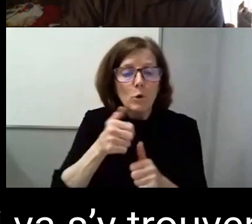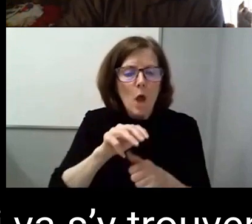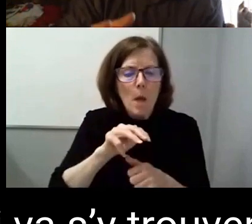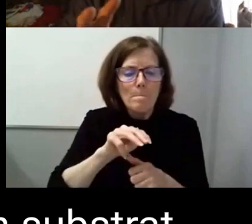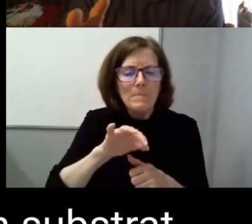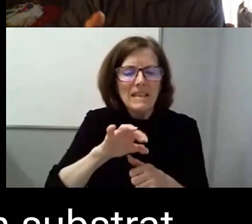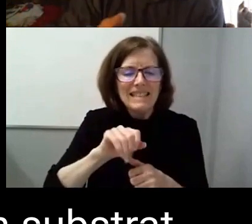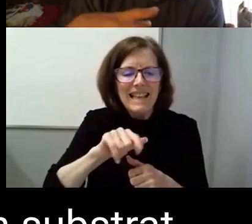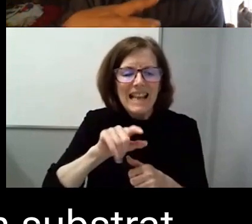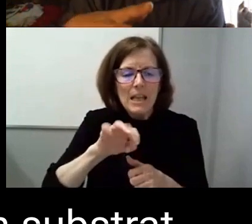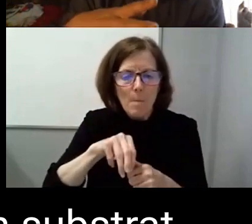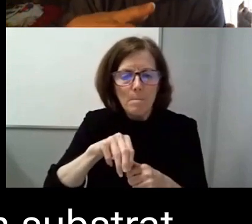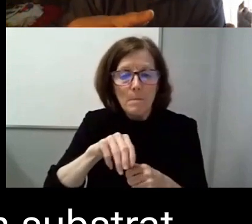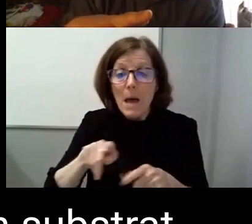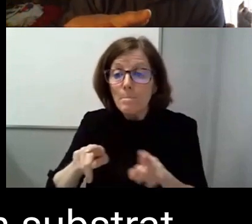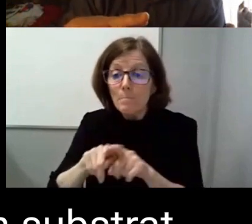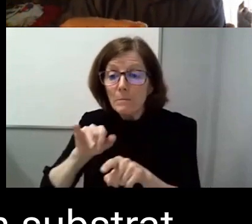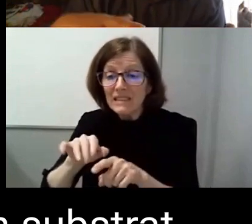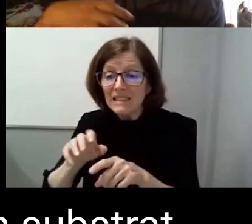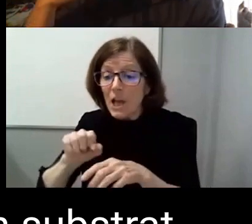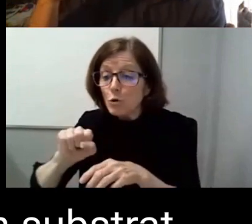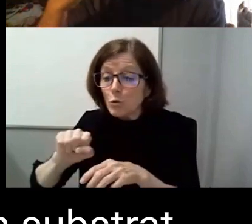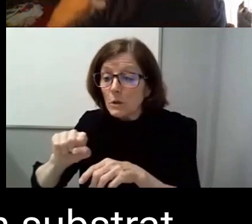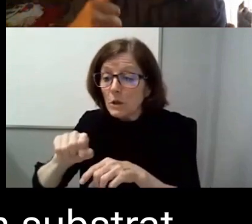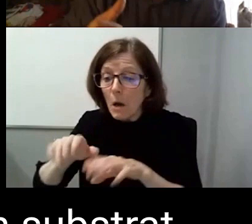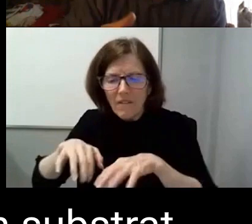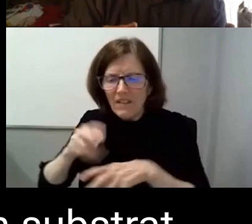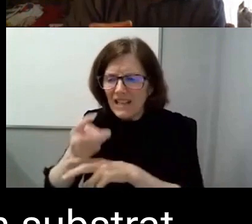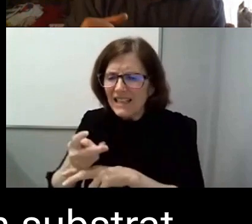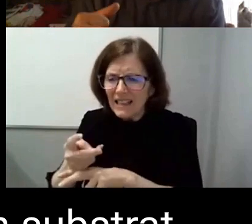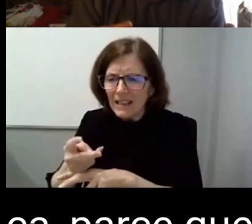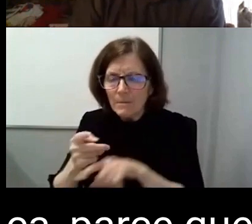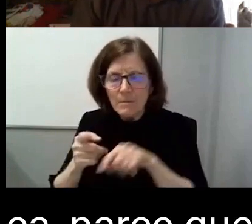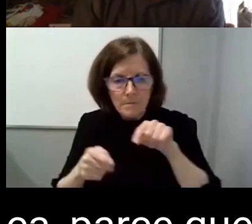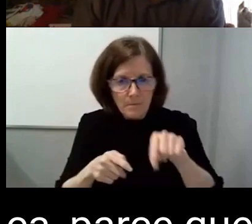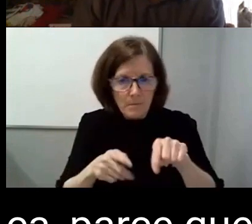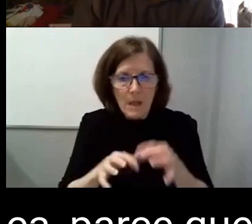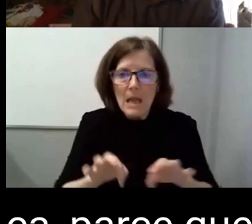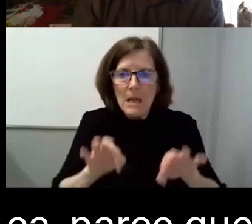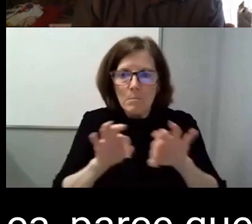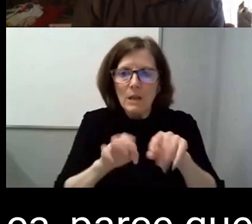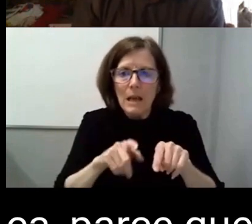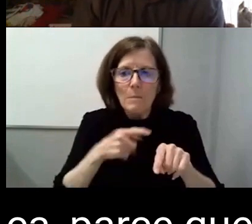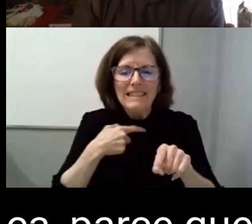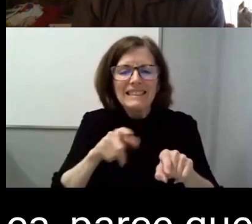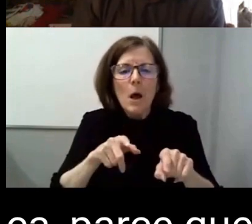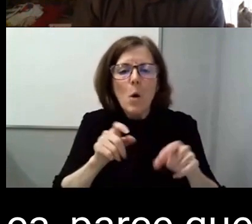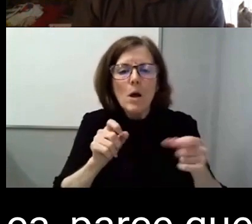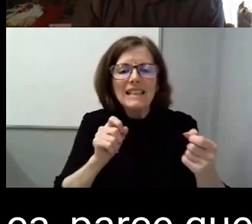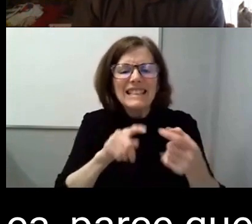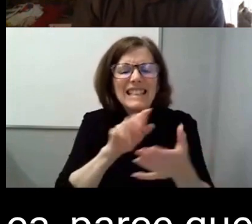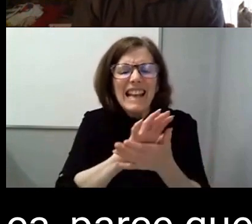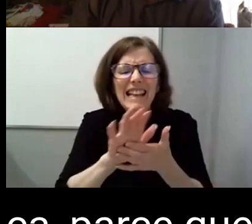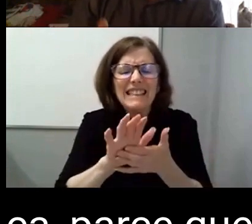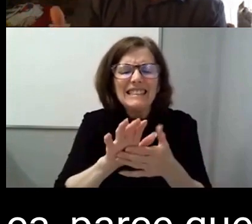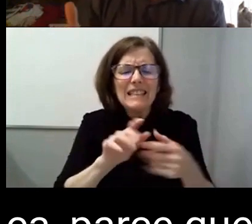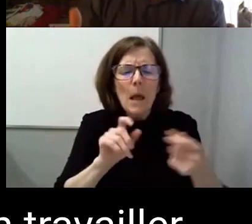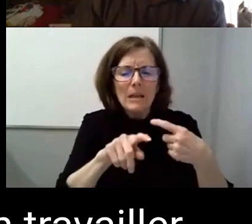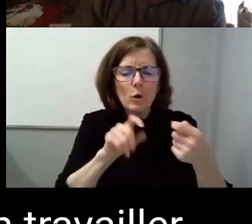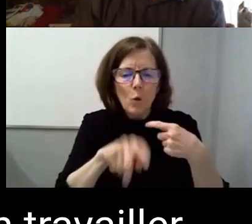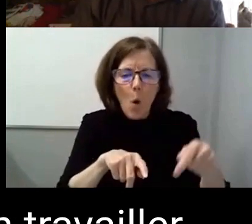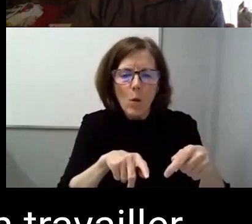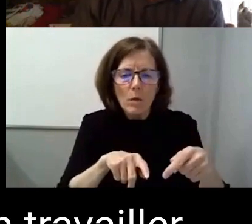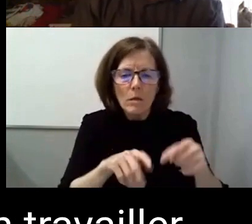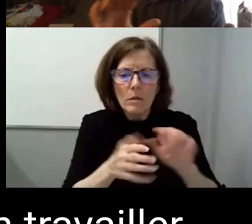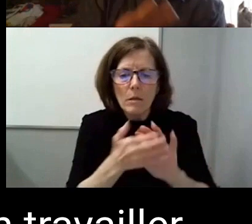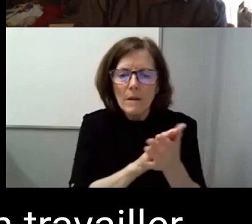va s'y trouver va être plus intéressante que de traiter un substrat, mettons, de le stériliser au micro-ondes. C'est ça, parce que